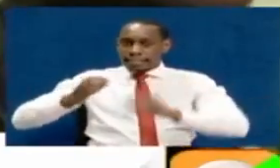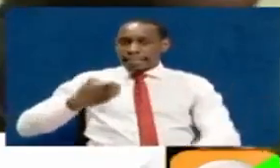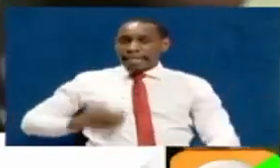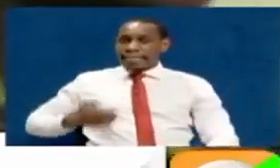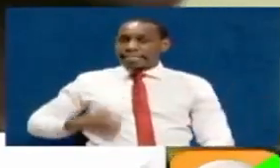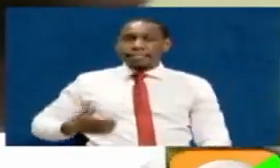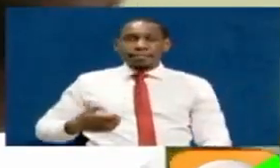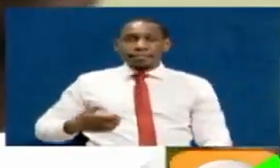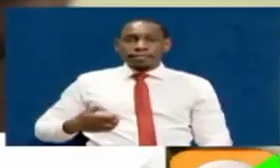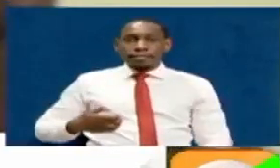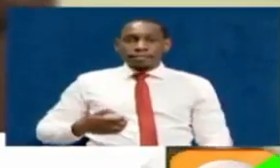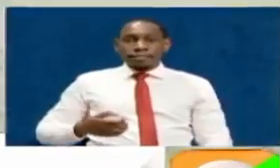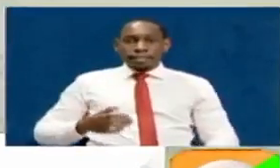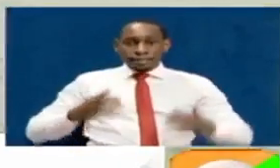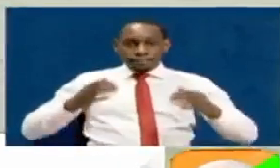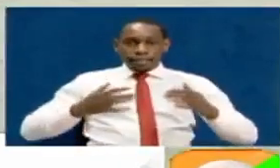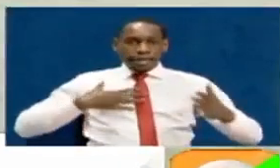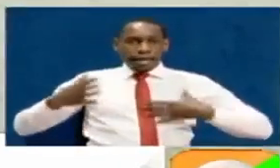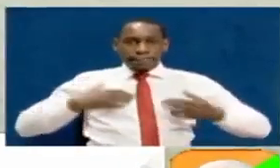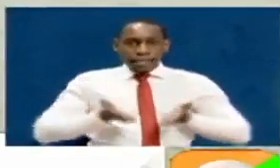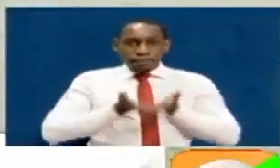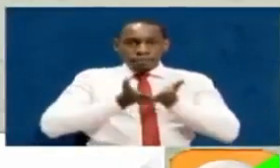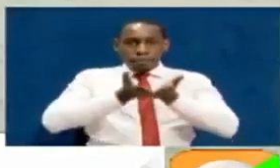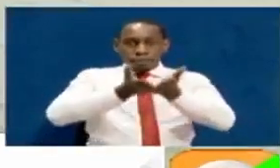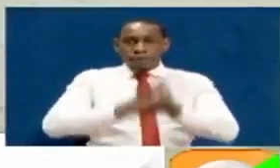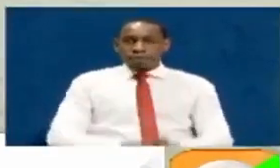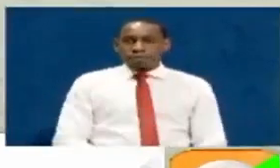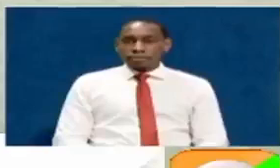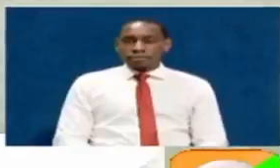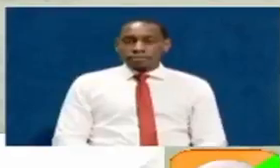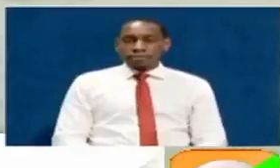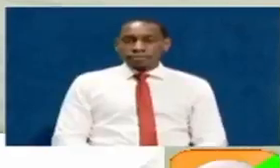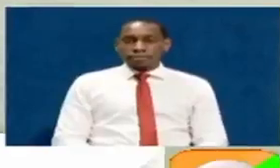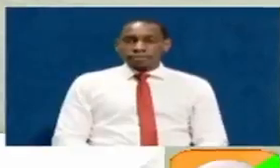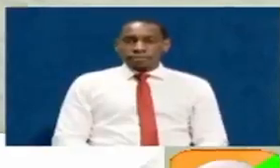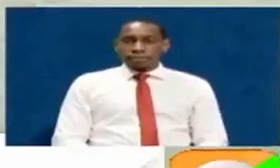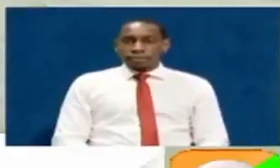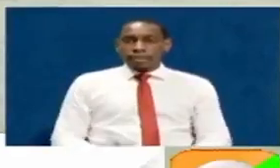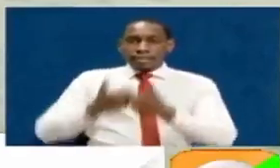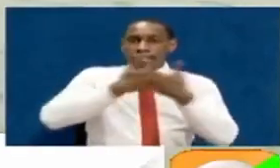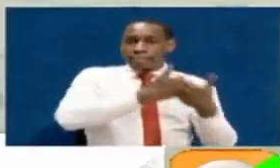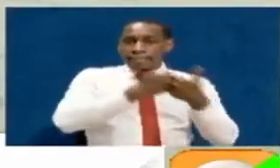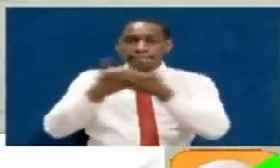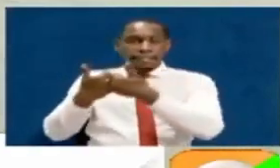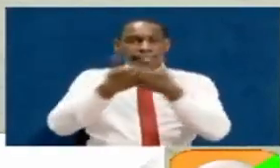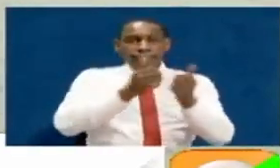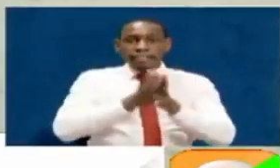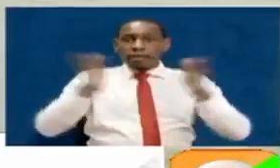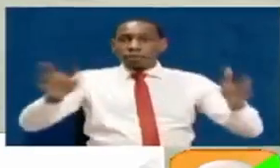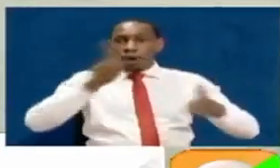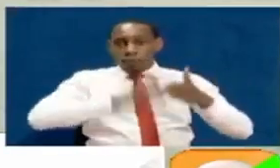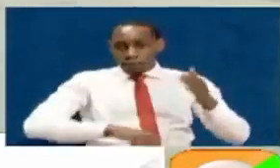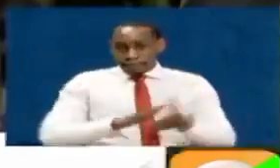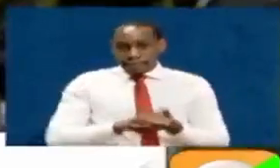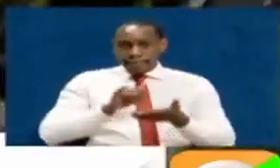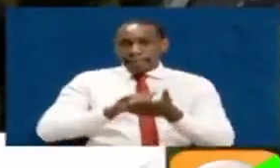maadili ya wanamaji. 15 report, well on, madam. Very good. Changamoto kubwa zaidi ni ile